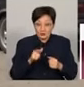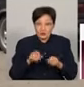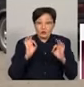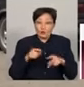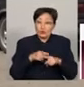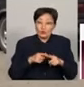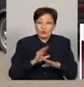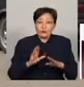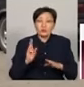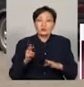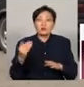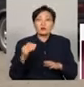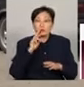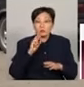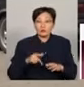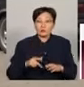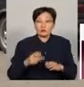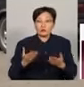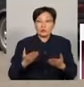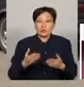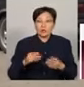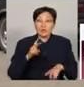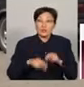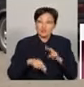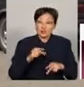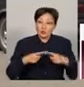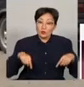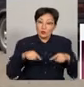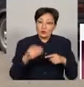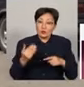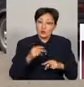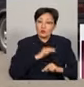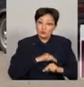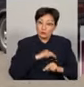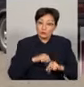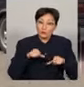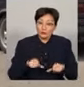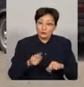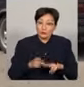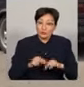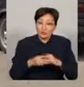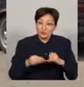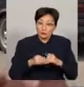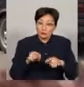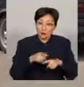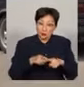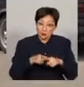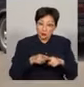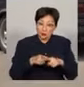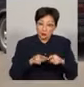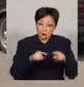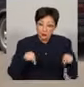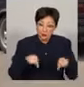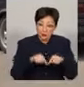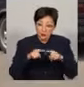бөлінбеген. Кім тарапы? Бұл жерде архитектура уполномочен, иә, құқылы осы жер жаңдай бөлген кезде.